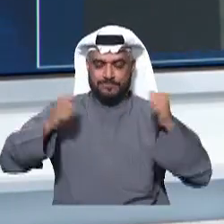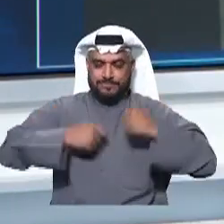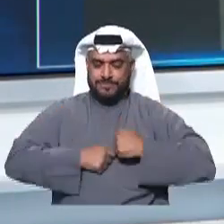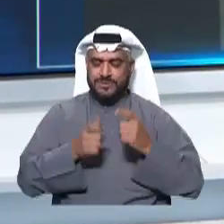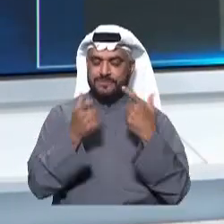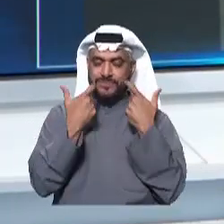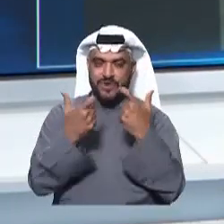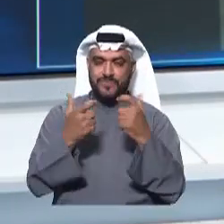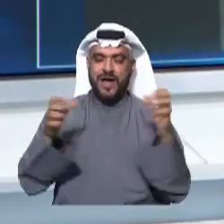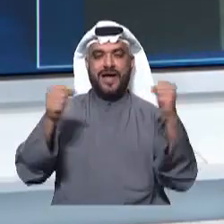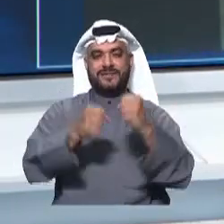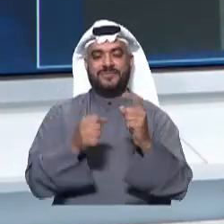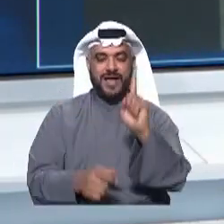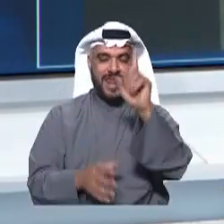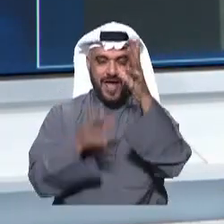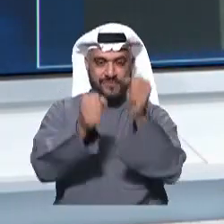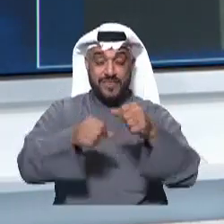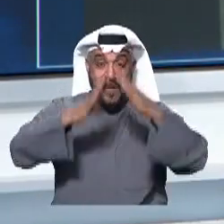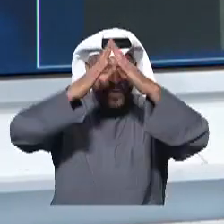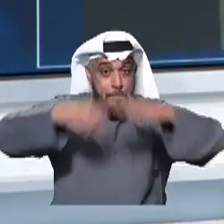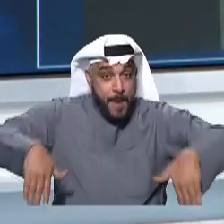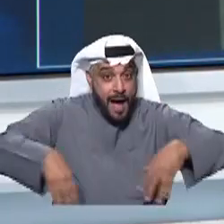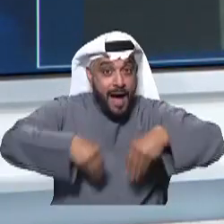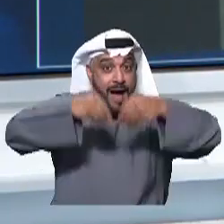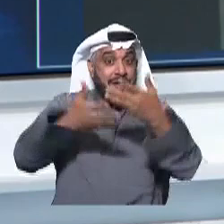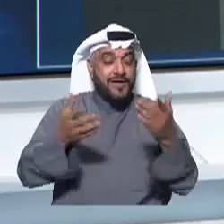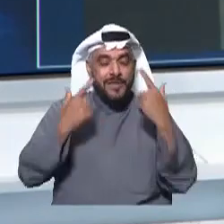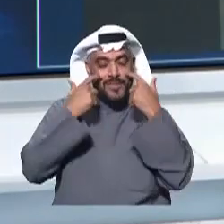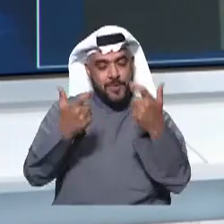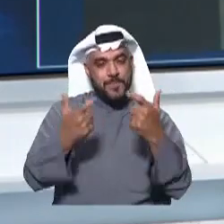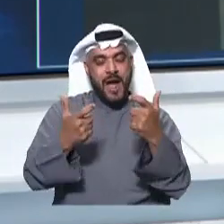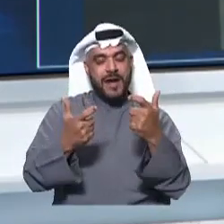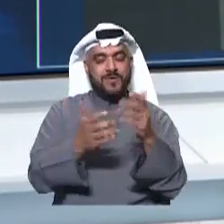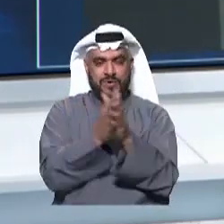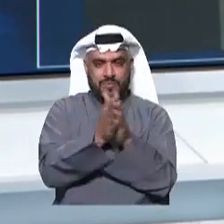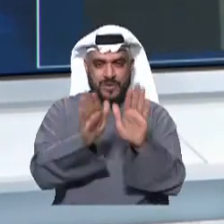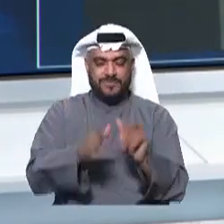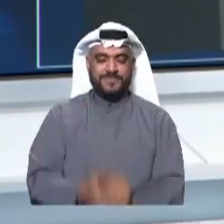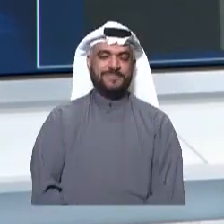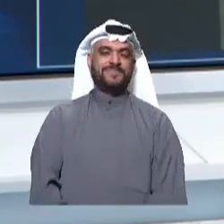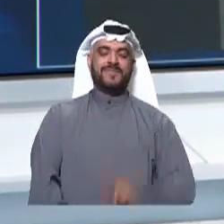غربية سرعتها من 8 إلى 35 كيلومتر بالساعة، وأجواء